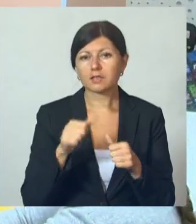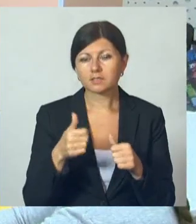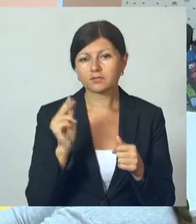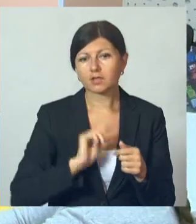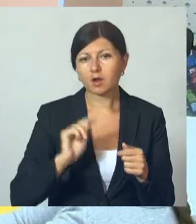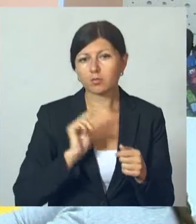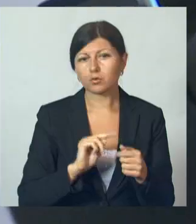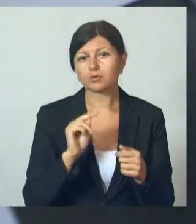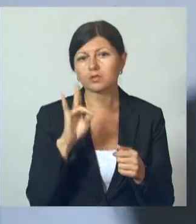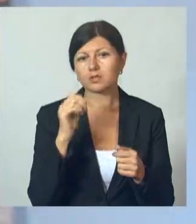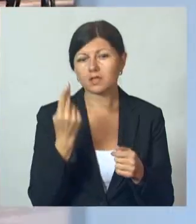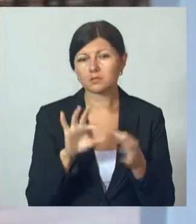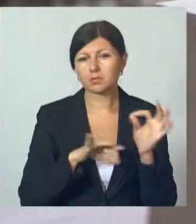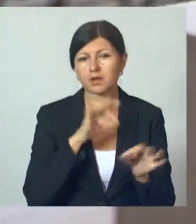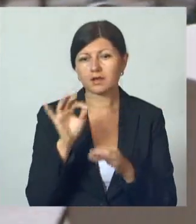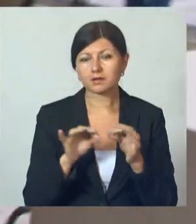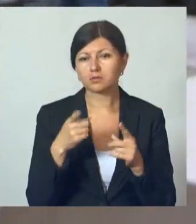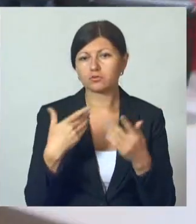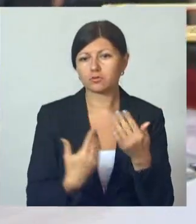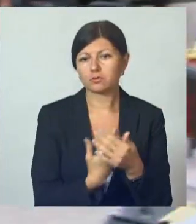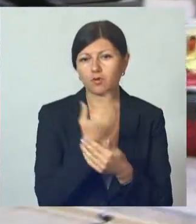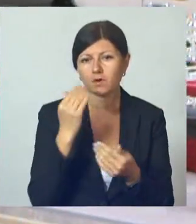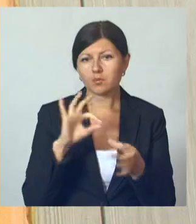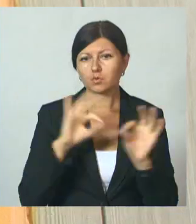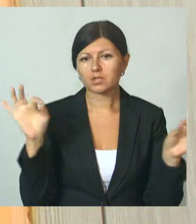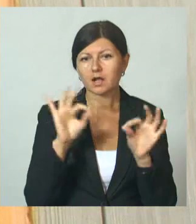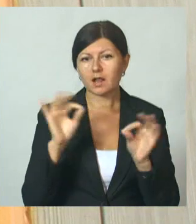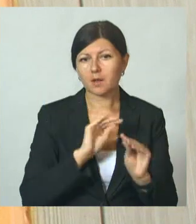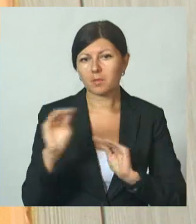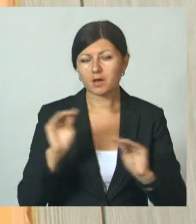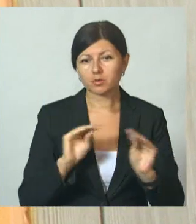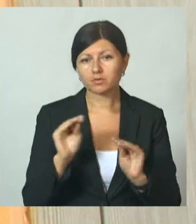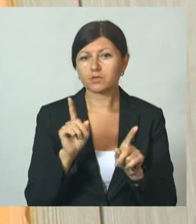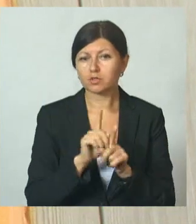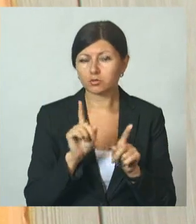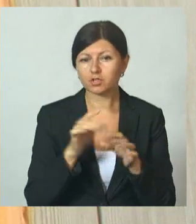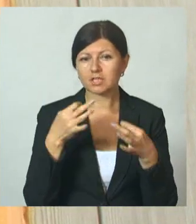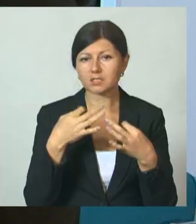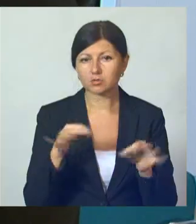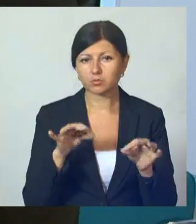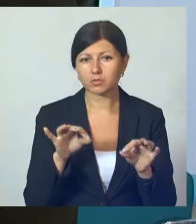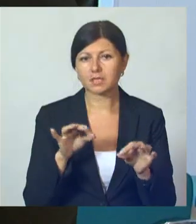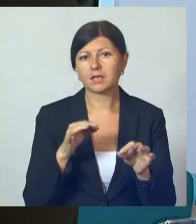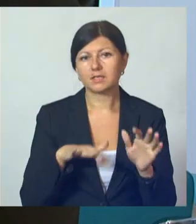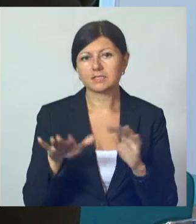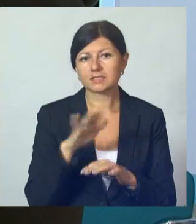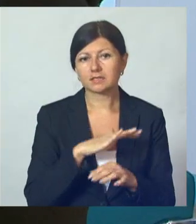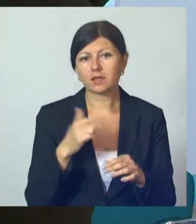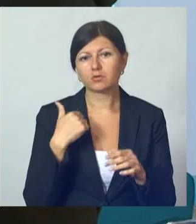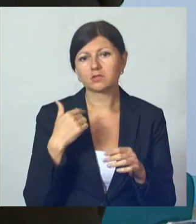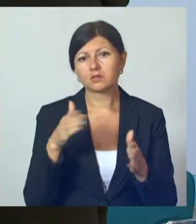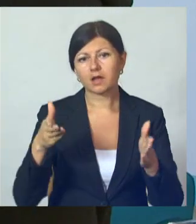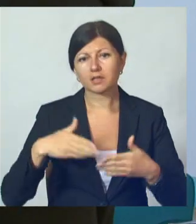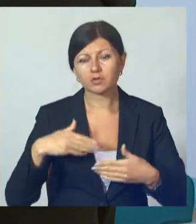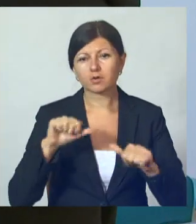рамках нацпроекта «Культура» в школе обновили музыкальное оборудование. Сделали акцент и на доступной среде. У нас изменилось все. У нас изменилось оформление